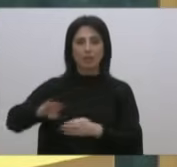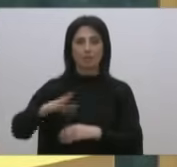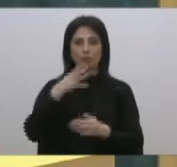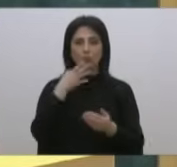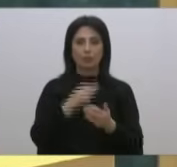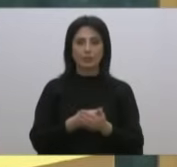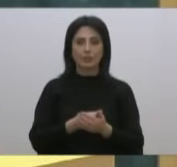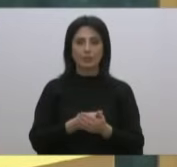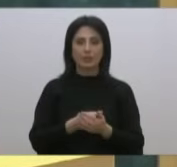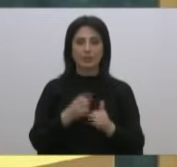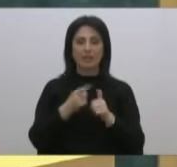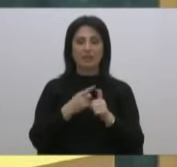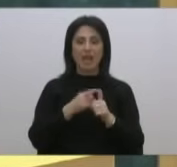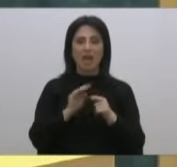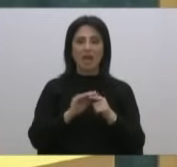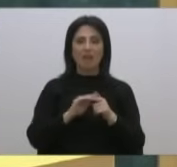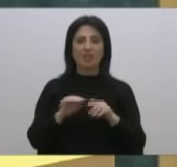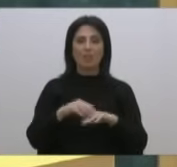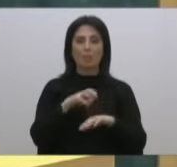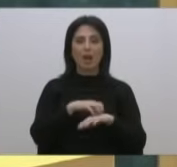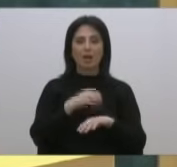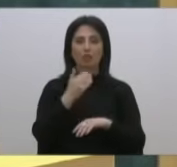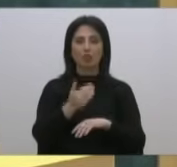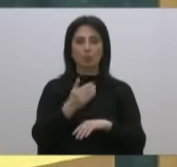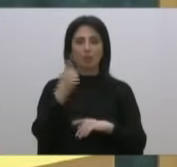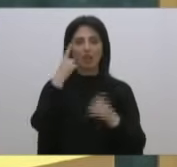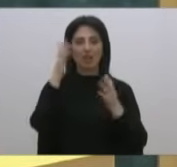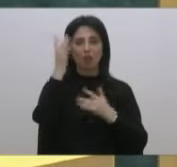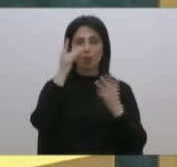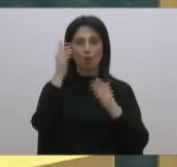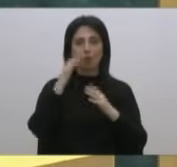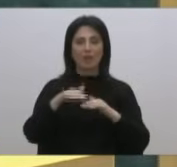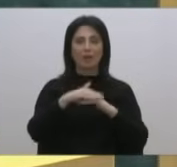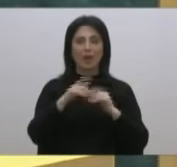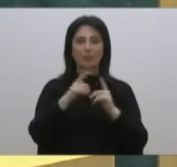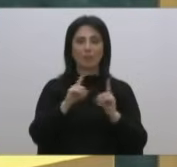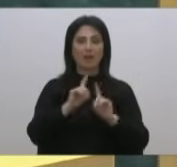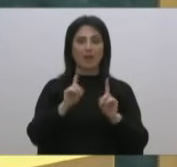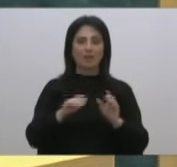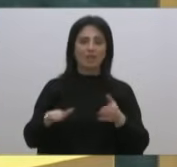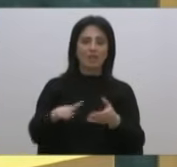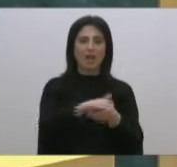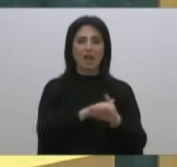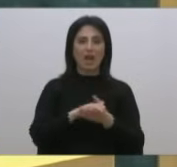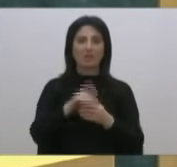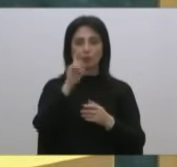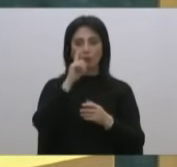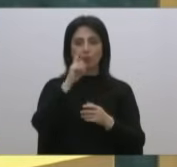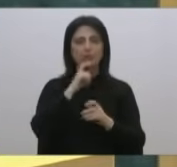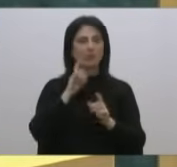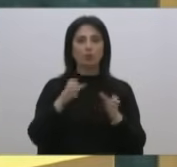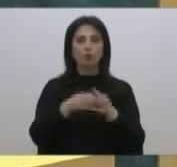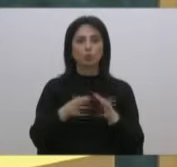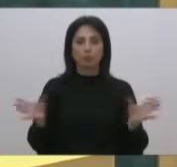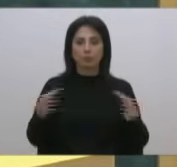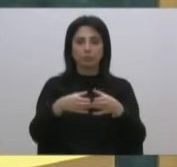Ostavisi, Sahelebi, Guarebi, Parteului Ideologiei, Platformei, Daraga Certian, Gauge, Barčgupa, Čamok,